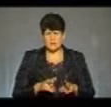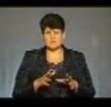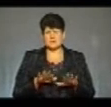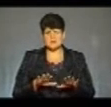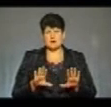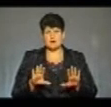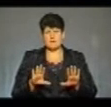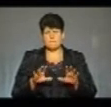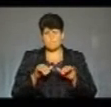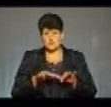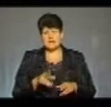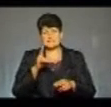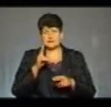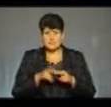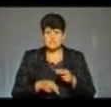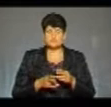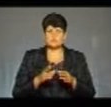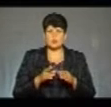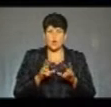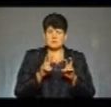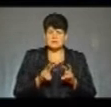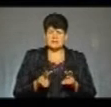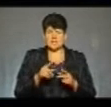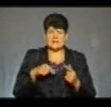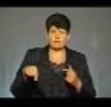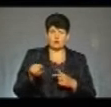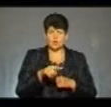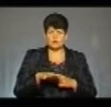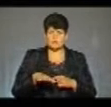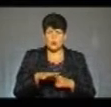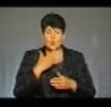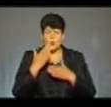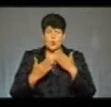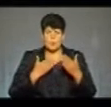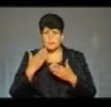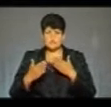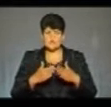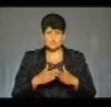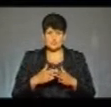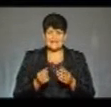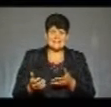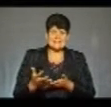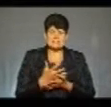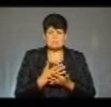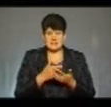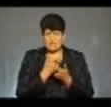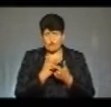ми завершили обстеження навколишньої території, опитування сусідів, збір інформації,